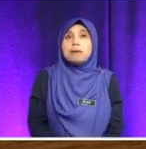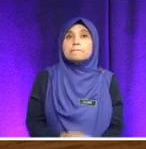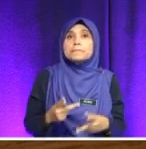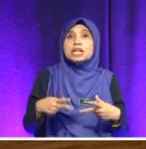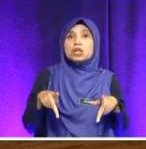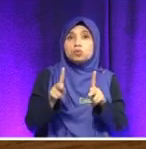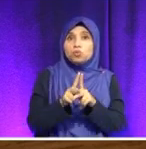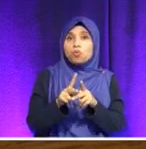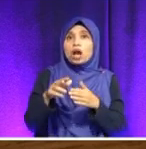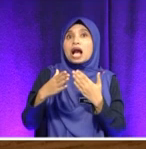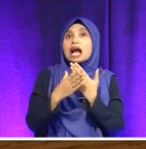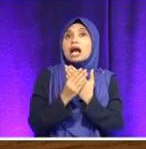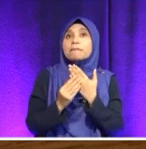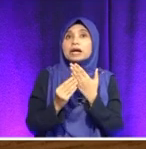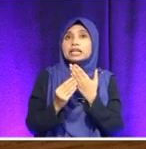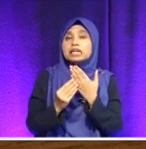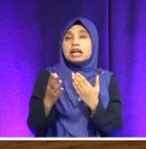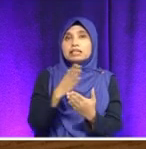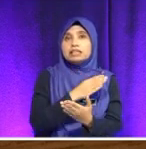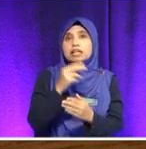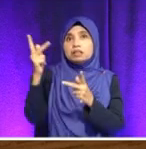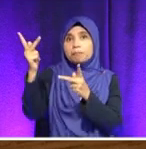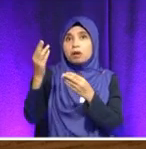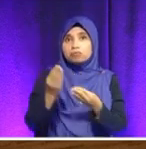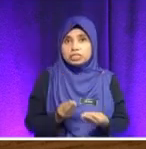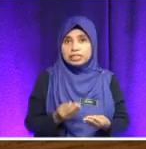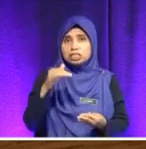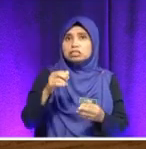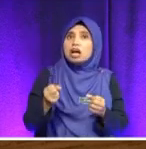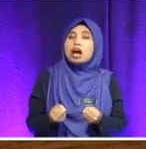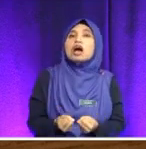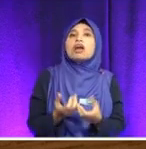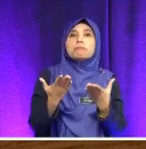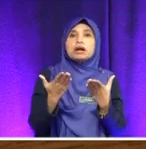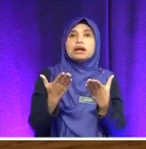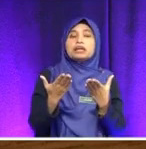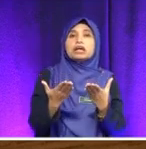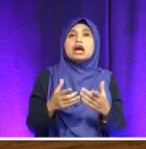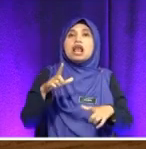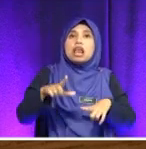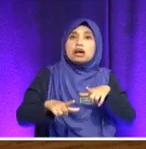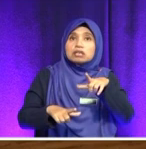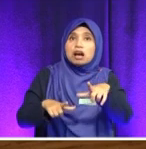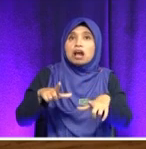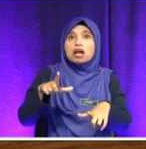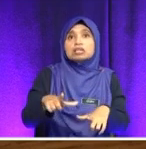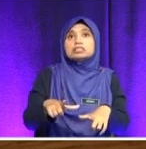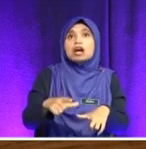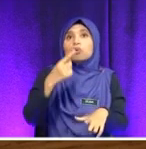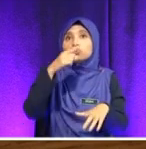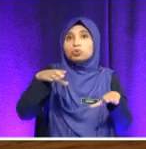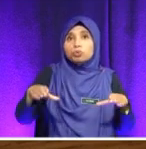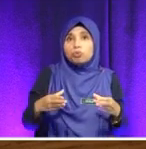memerlukan kemahiran dan juga pramu saji yang ramai. Sebab apa? Kita tengok step by step, langkah demi langkah untuk